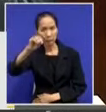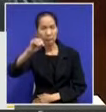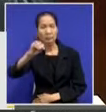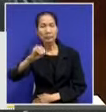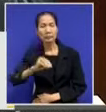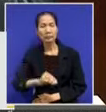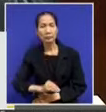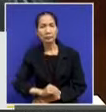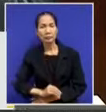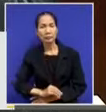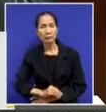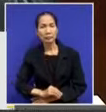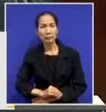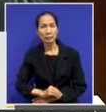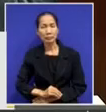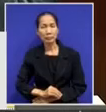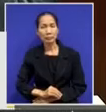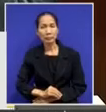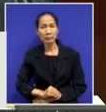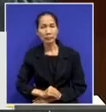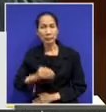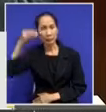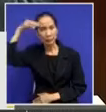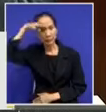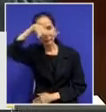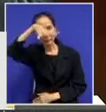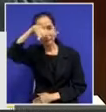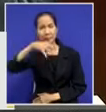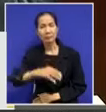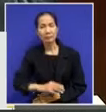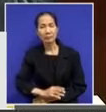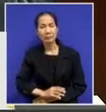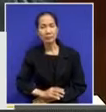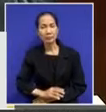สุรพงษ์อึ้งอัมพรวิไล นายธนาธรครับ